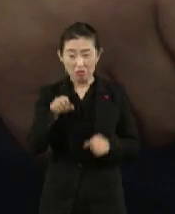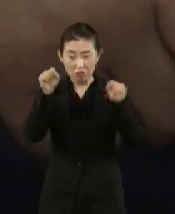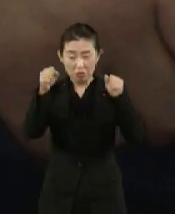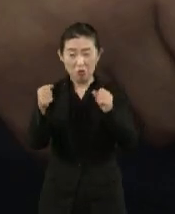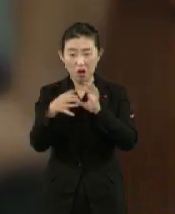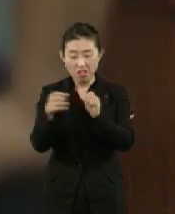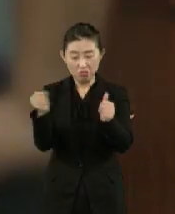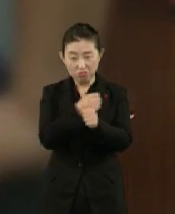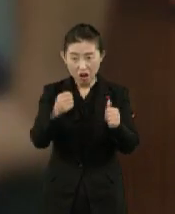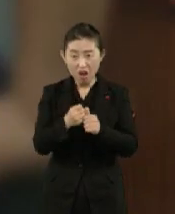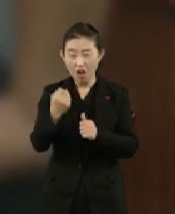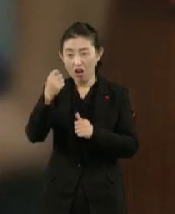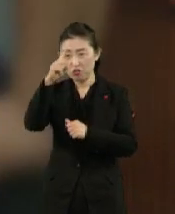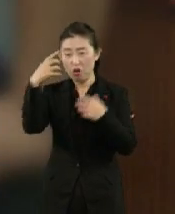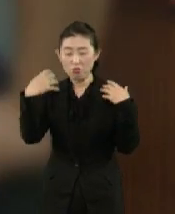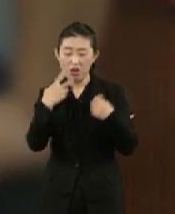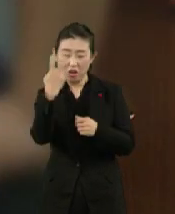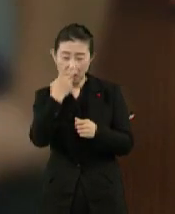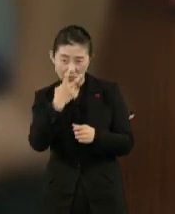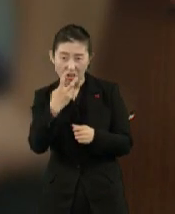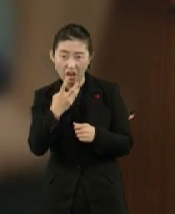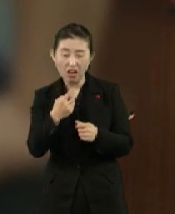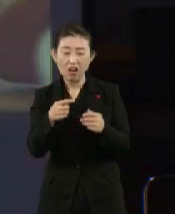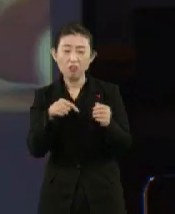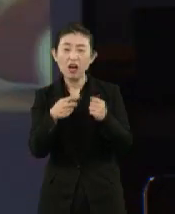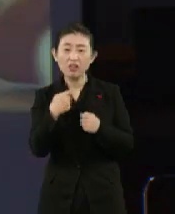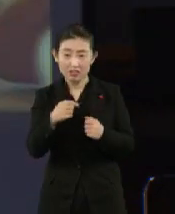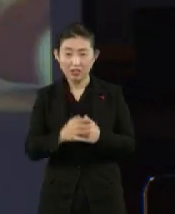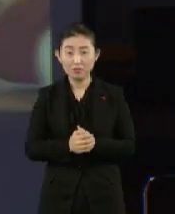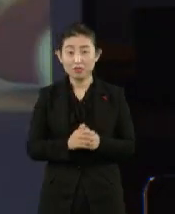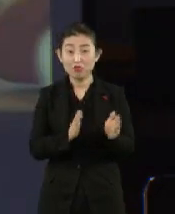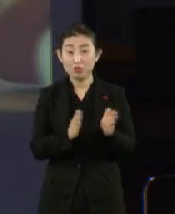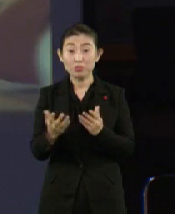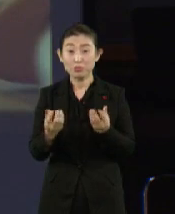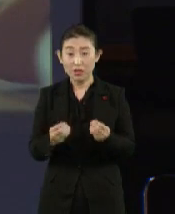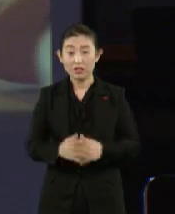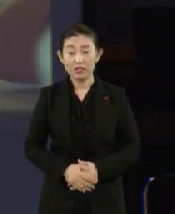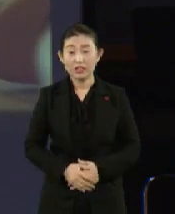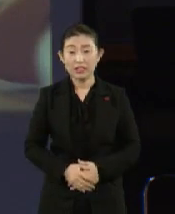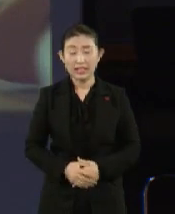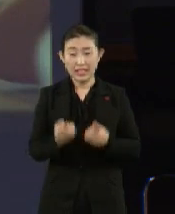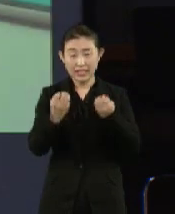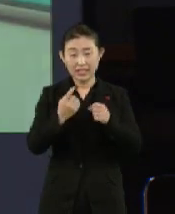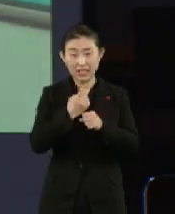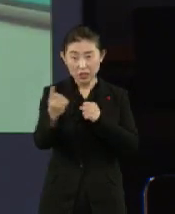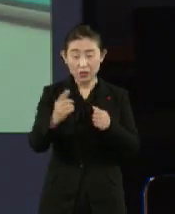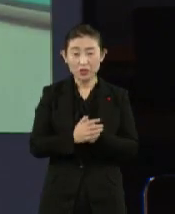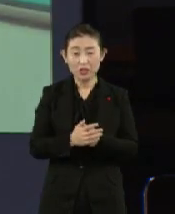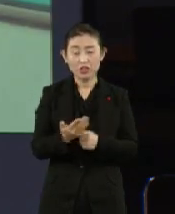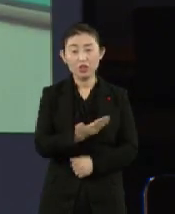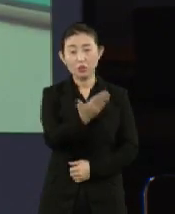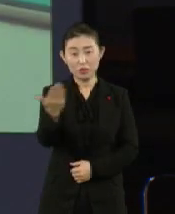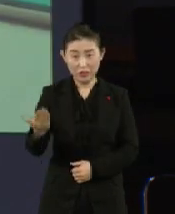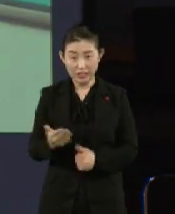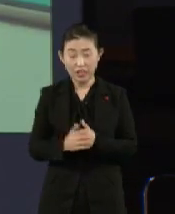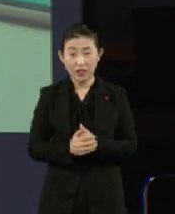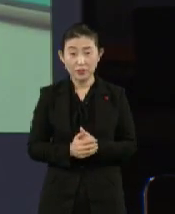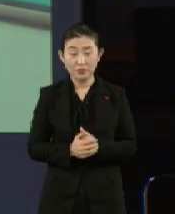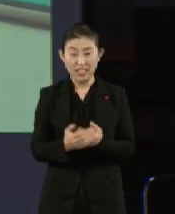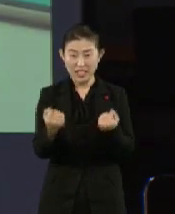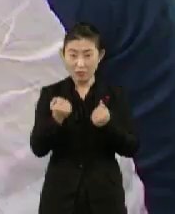실태는 국정감사까지 올라 대책이 마련됐습니다. 새해에도 TJB는 시청자 곁에서